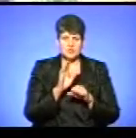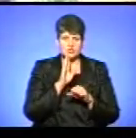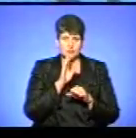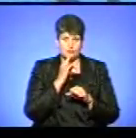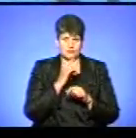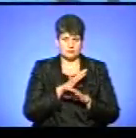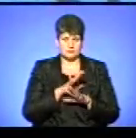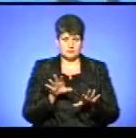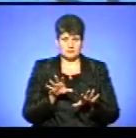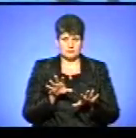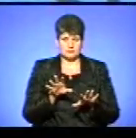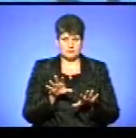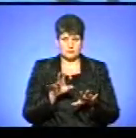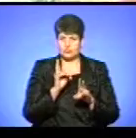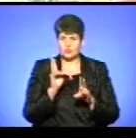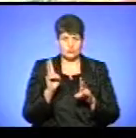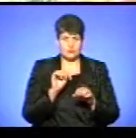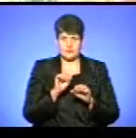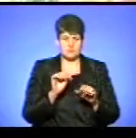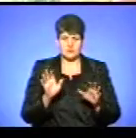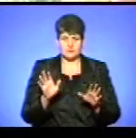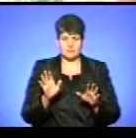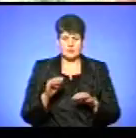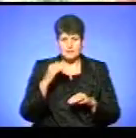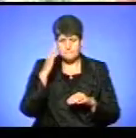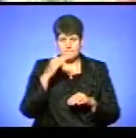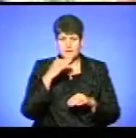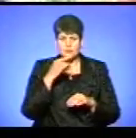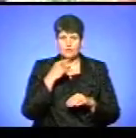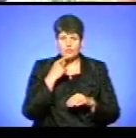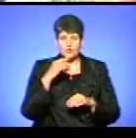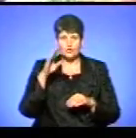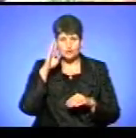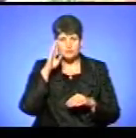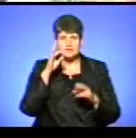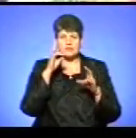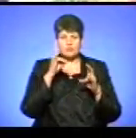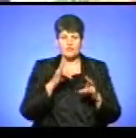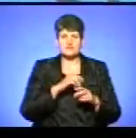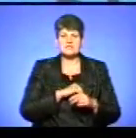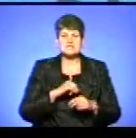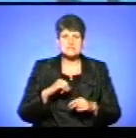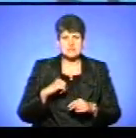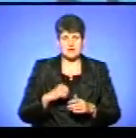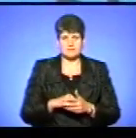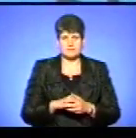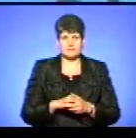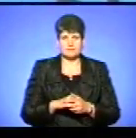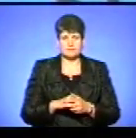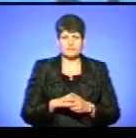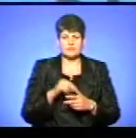заперечує. Його ніхто не бив. Батько Михайлика каже, хлопчик травмувався сам. Він